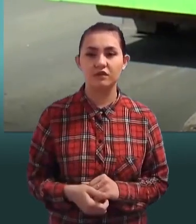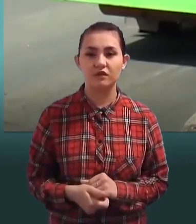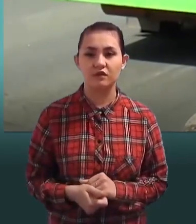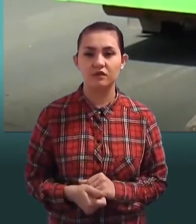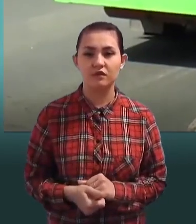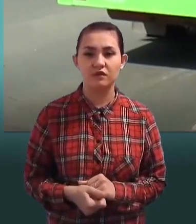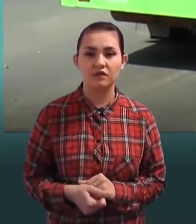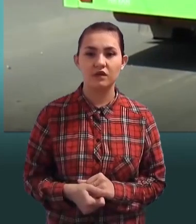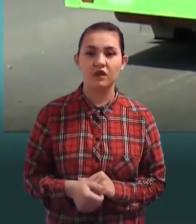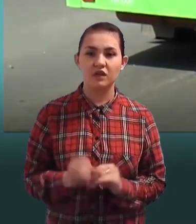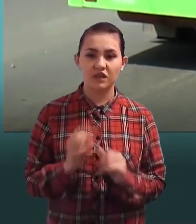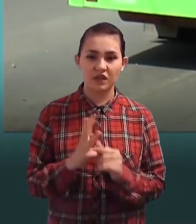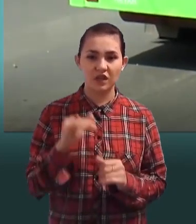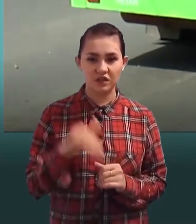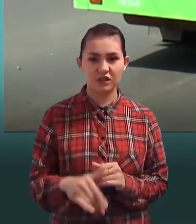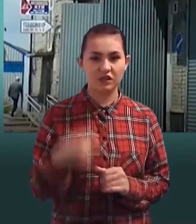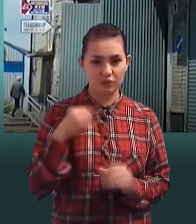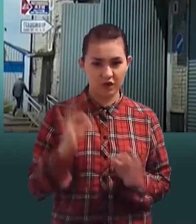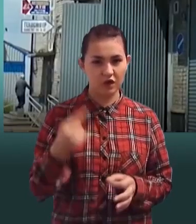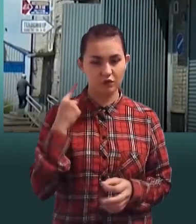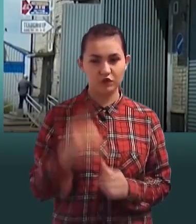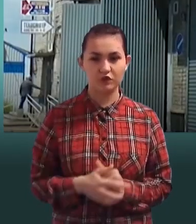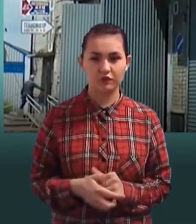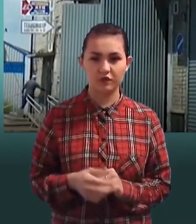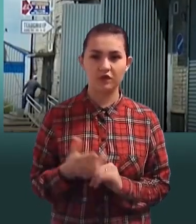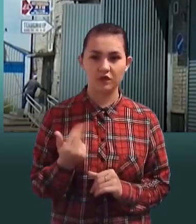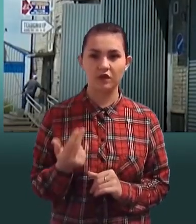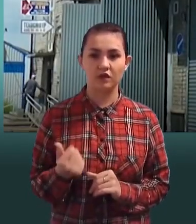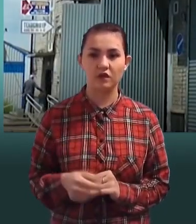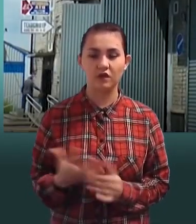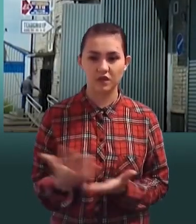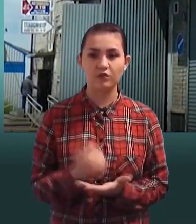гривень. 13 тисяч, я вас правильно почув? Так, зарплата,